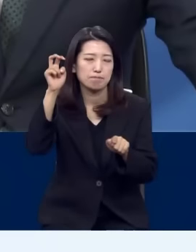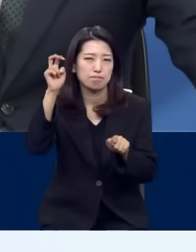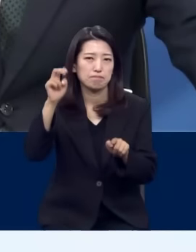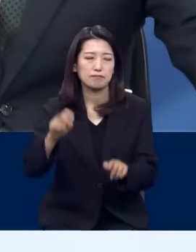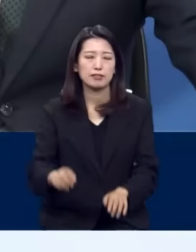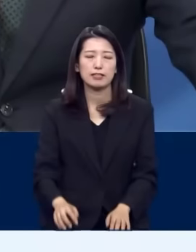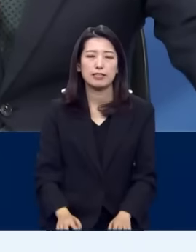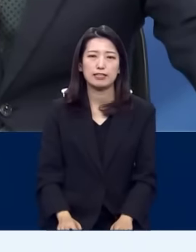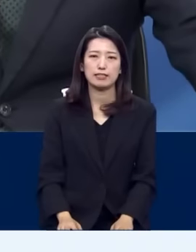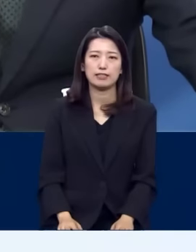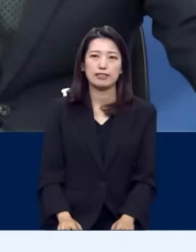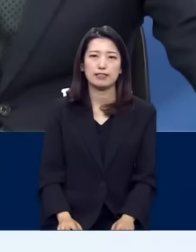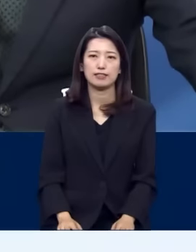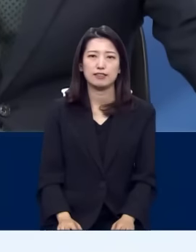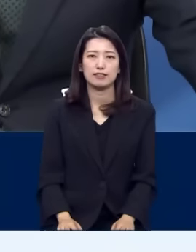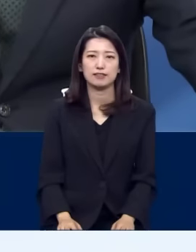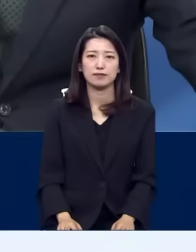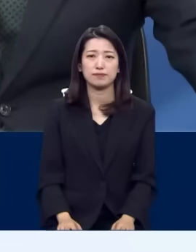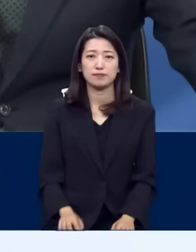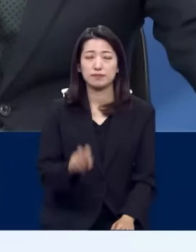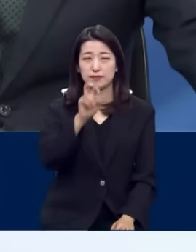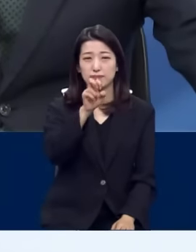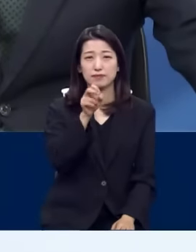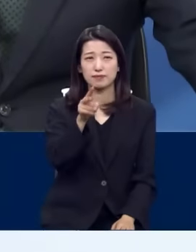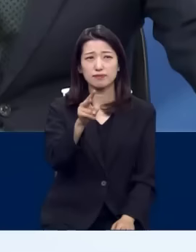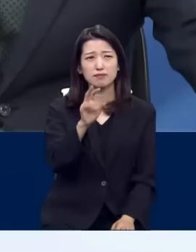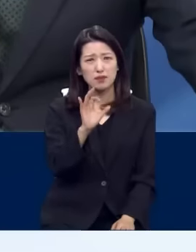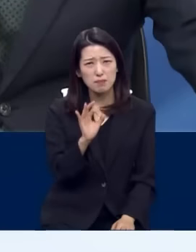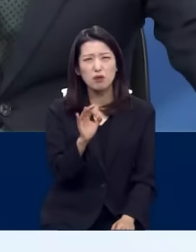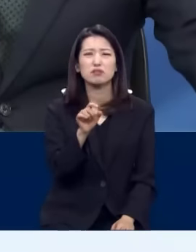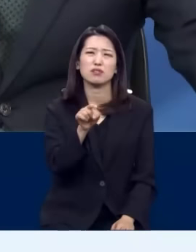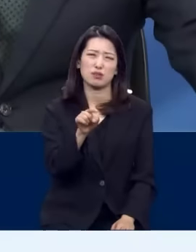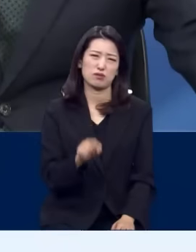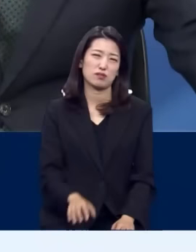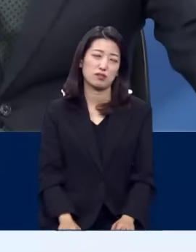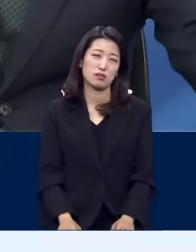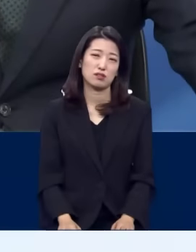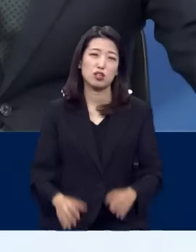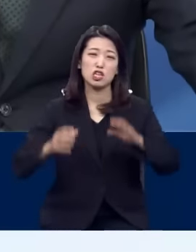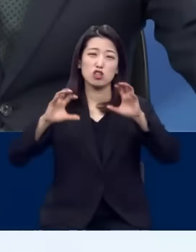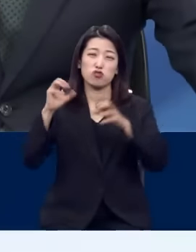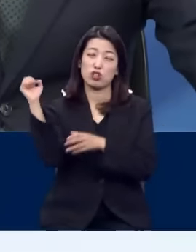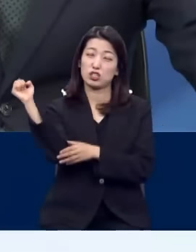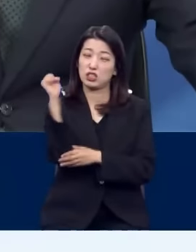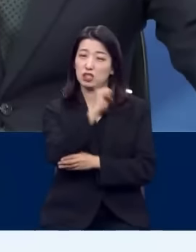임무들이 많아질 텐데 저 저런 분은 말이죠 그야말로 국정농단의